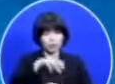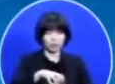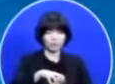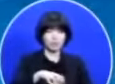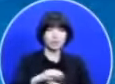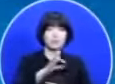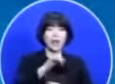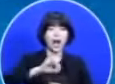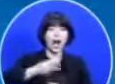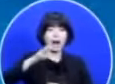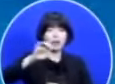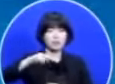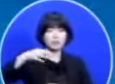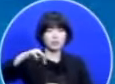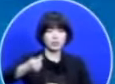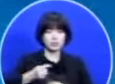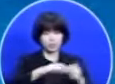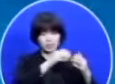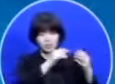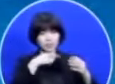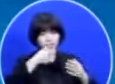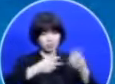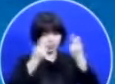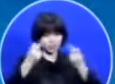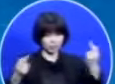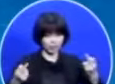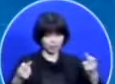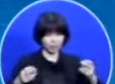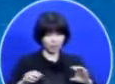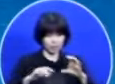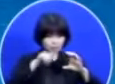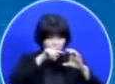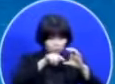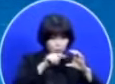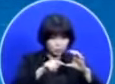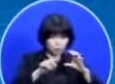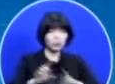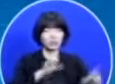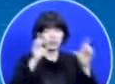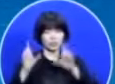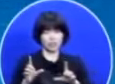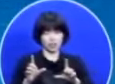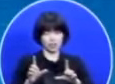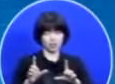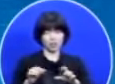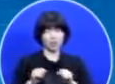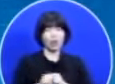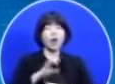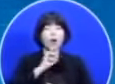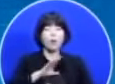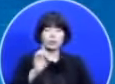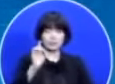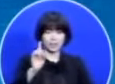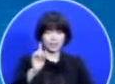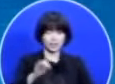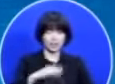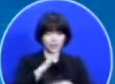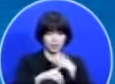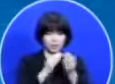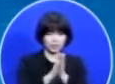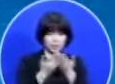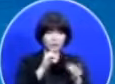산자락 계곡 속에 들어 갑니다 동 불 생활을 하면서 삽니다 오직 하나 성경